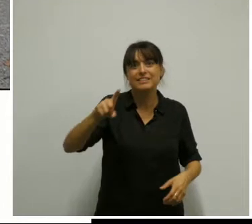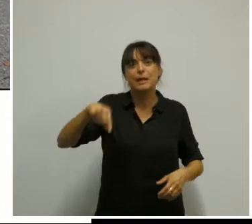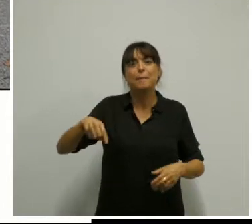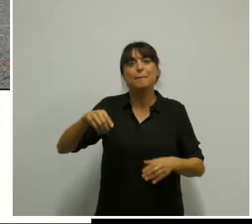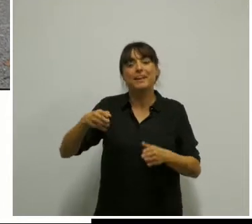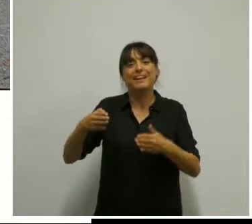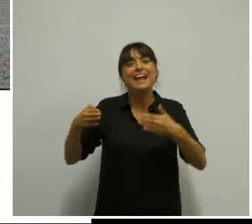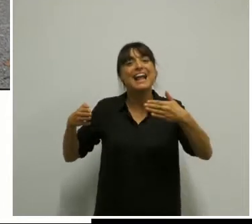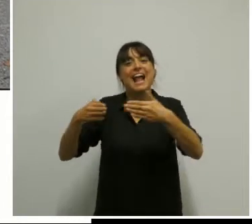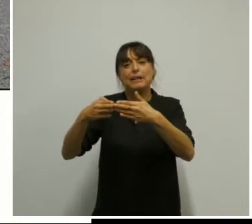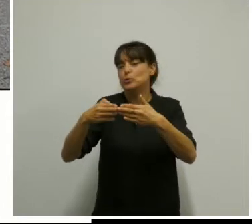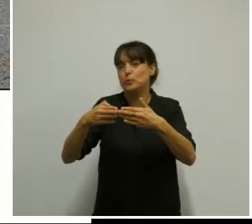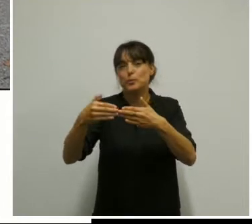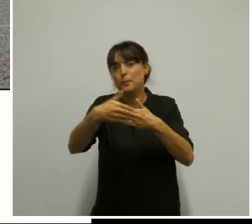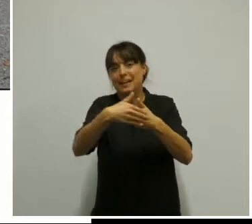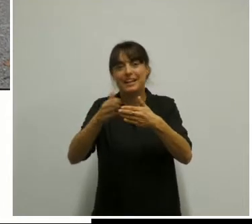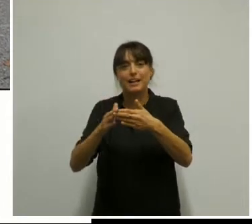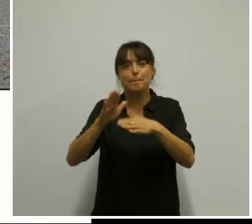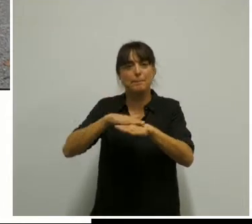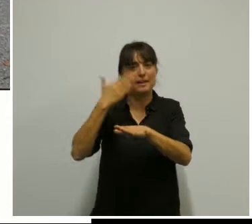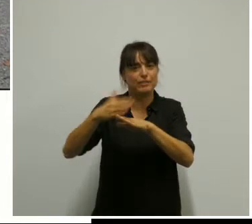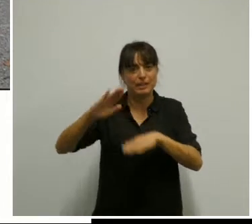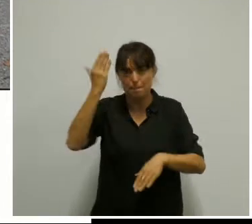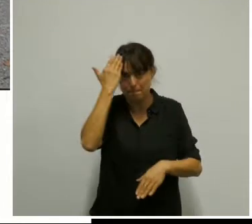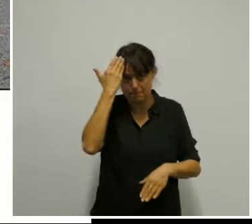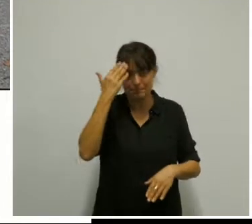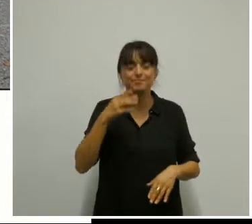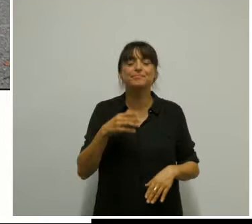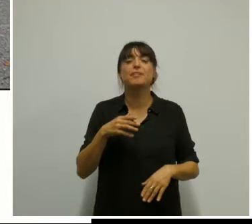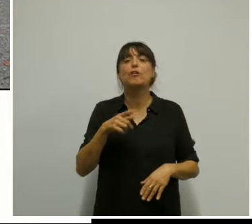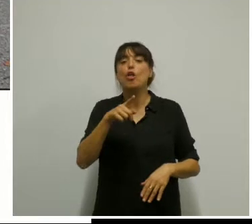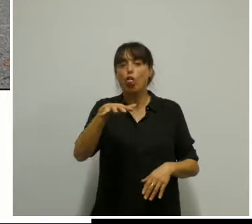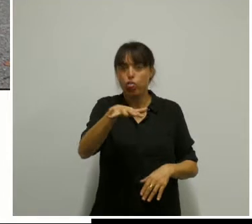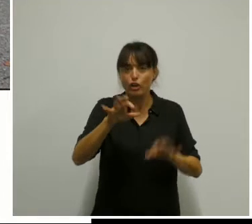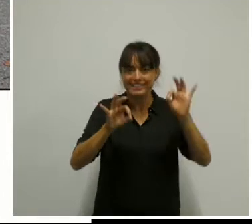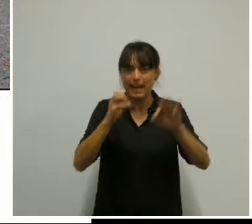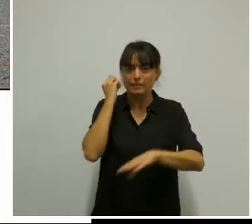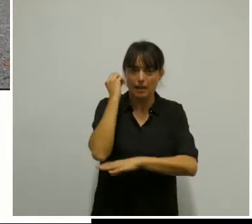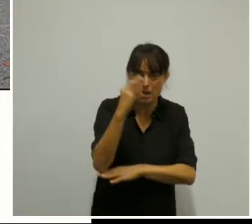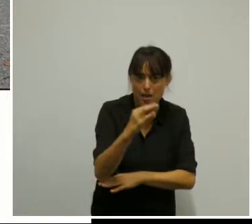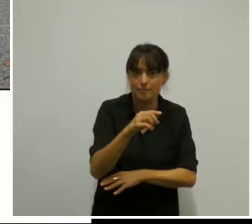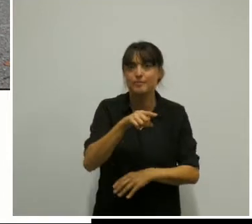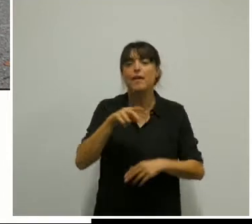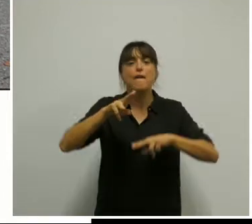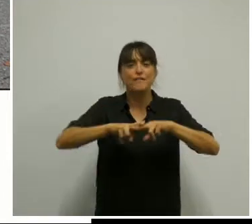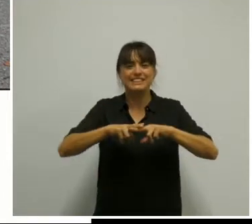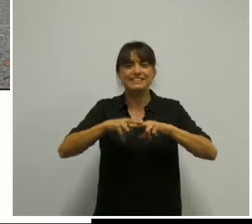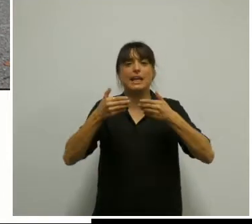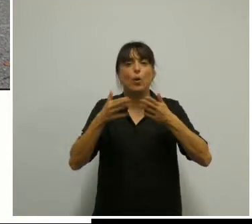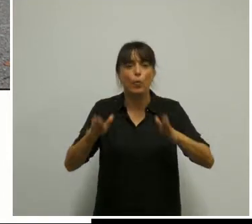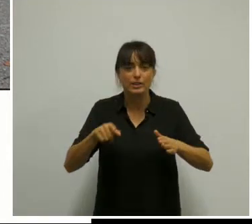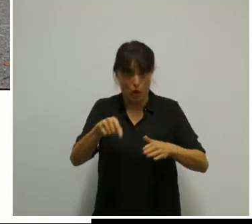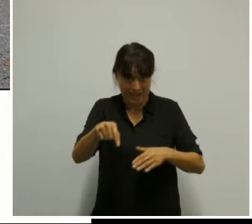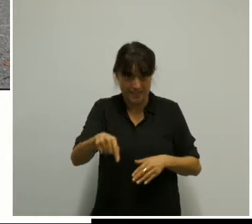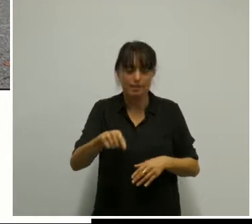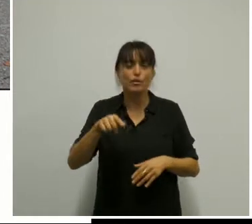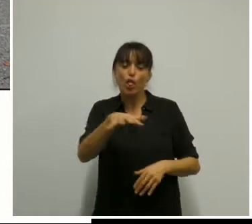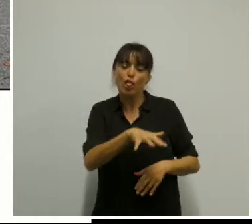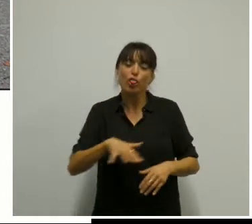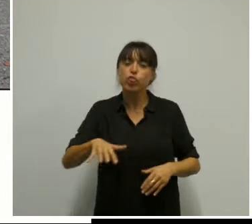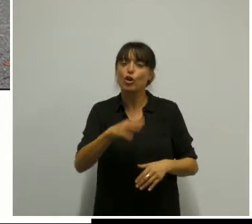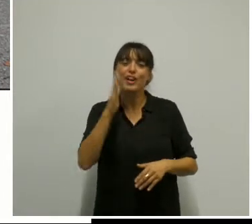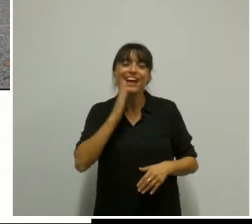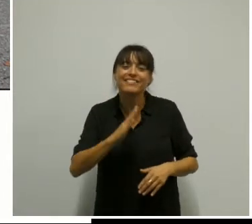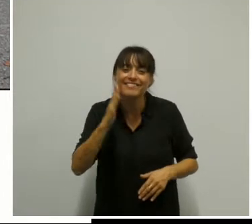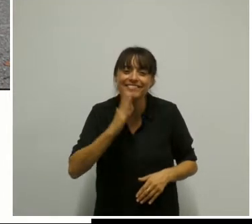de l'àgora, diguem-ne, en la que fem teatre, fem explicacions, la festa d'inauguració la vam fent aquí. És una zona molt de recollida i molt